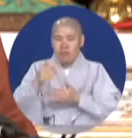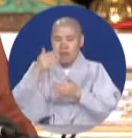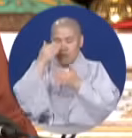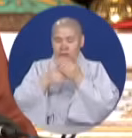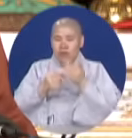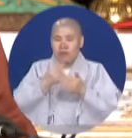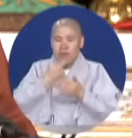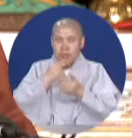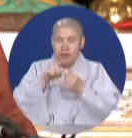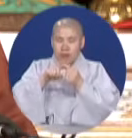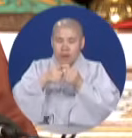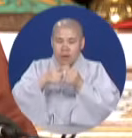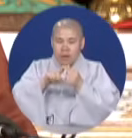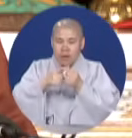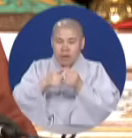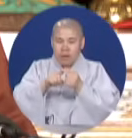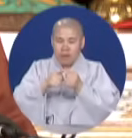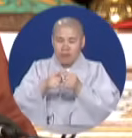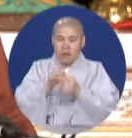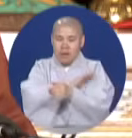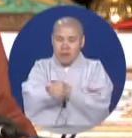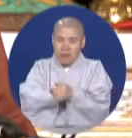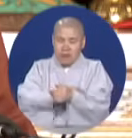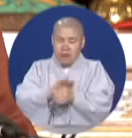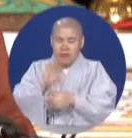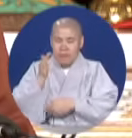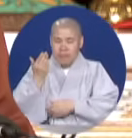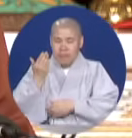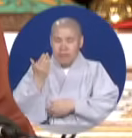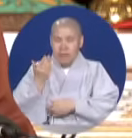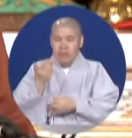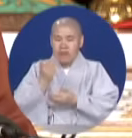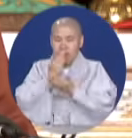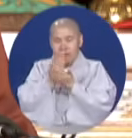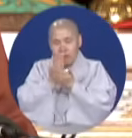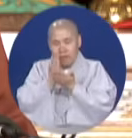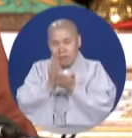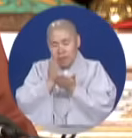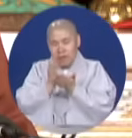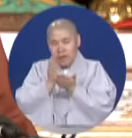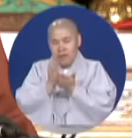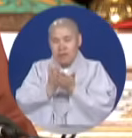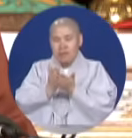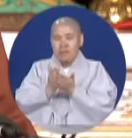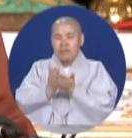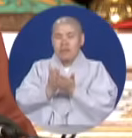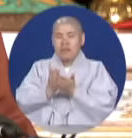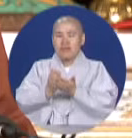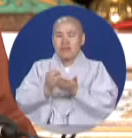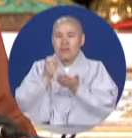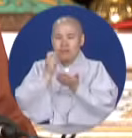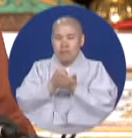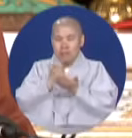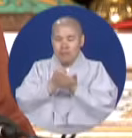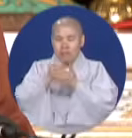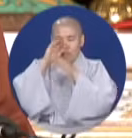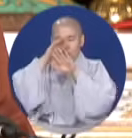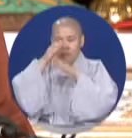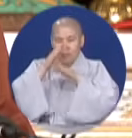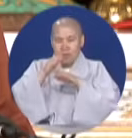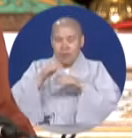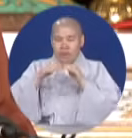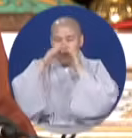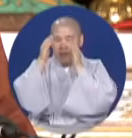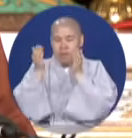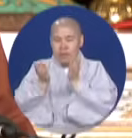글자 자체는 뭐 원만한가, 이런 거를 형식이나 내용을